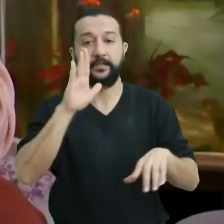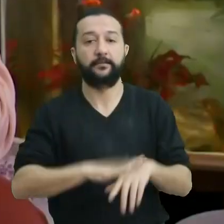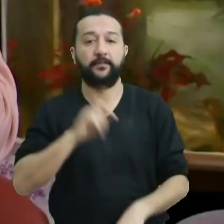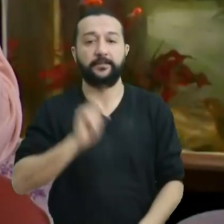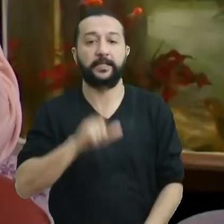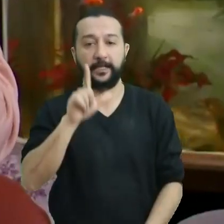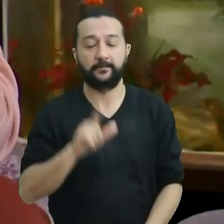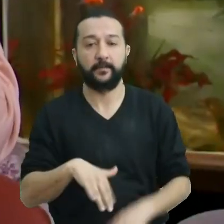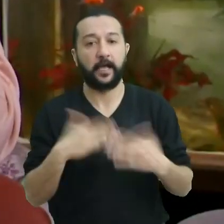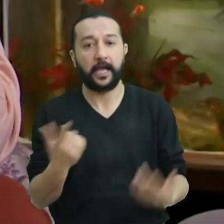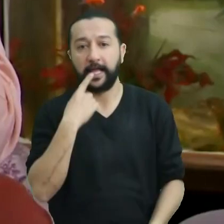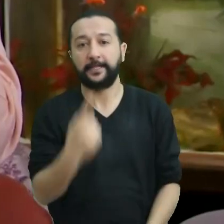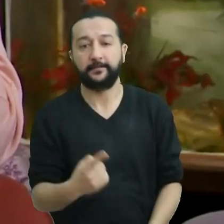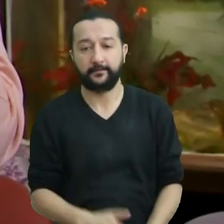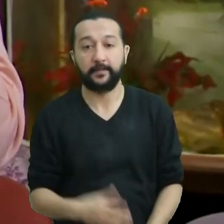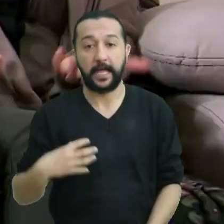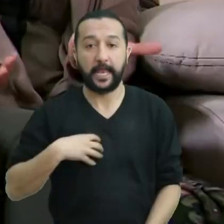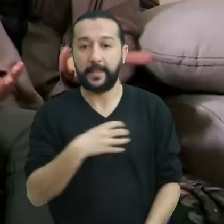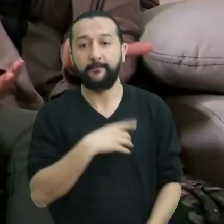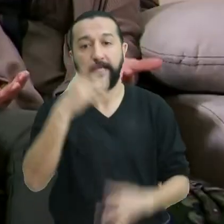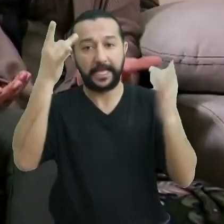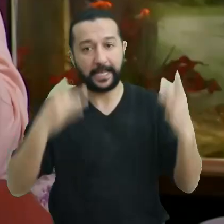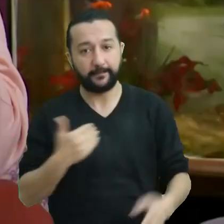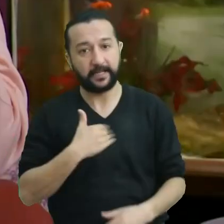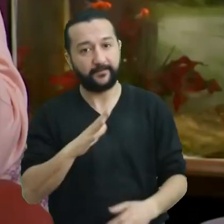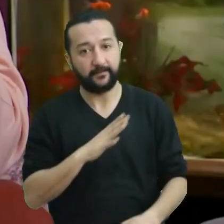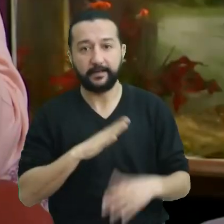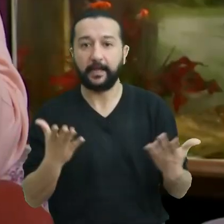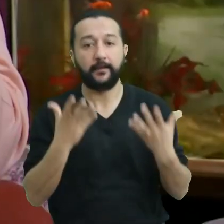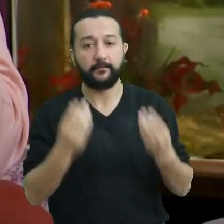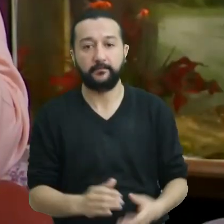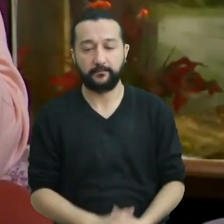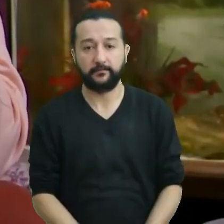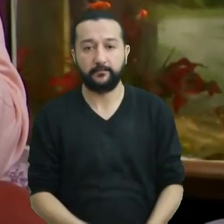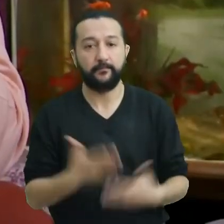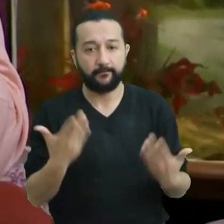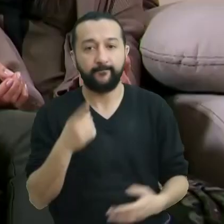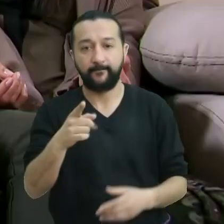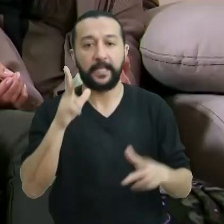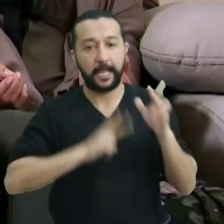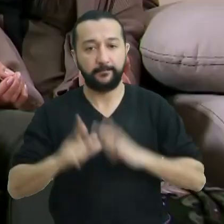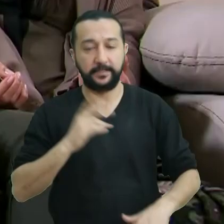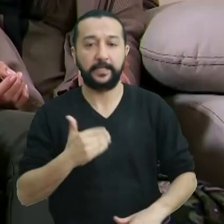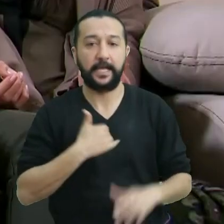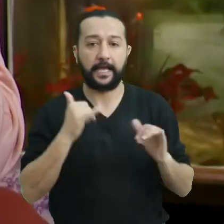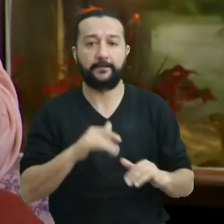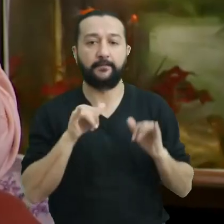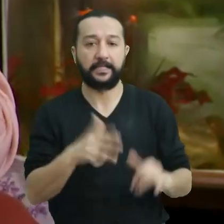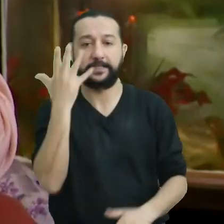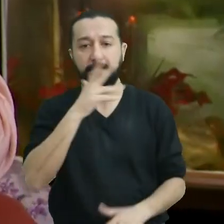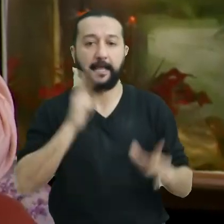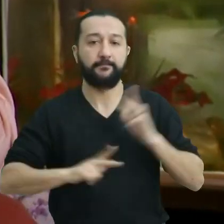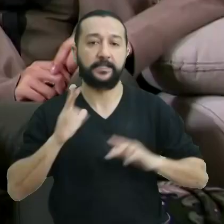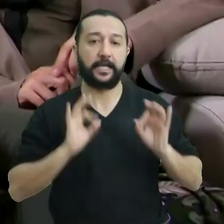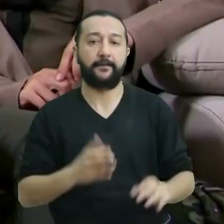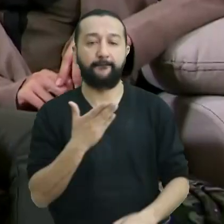ama. Aa ne diyeceğim? Annemin gelinliği bende. He. Damatlıkta durdu zaten. Hep aynı siyah